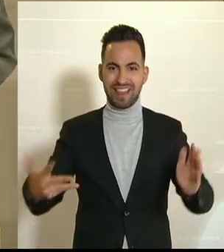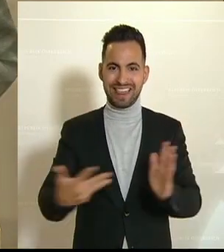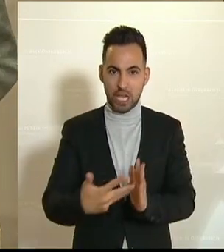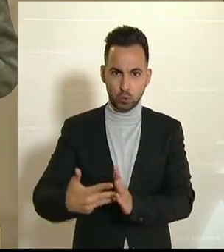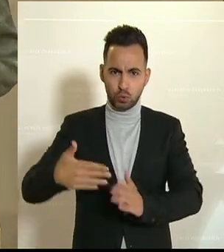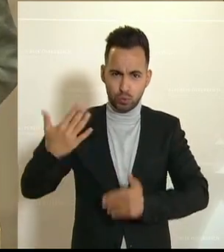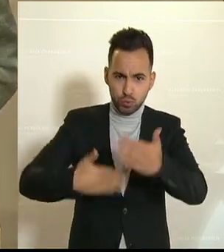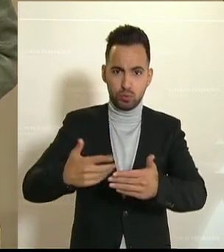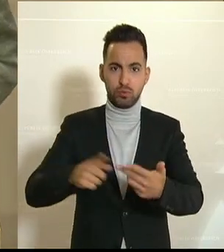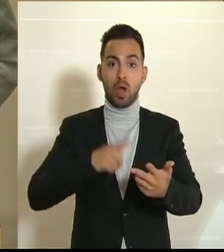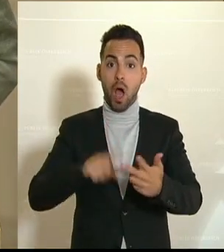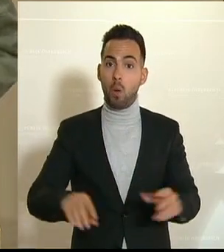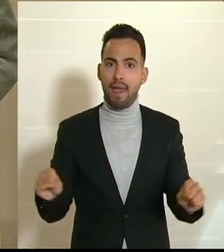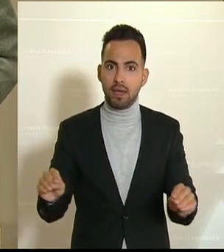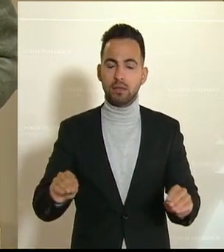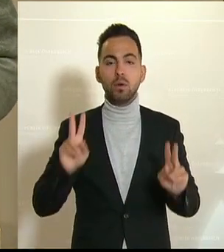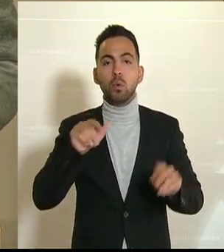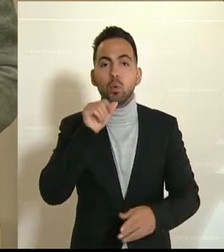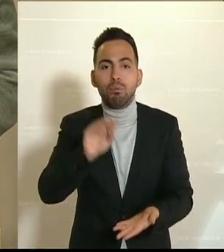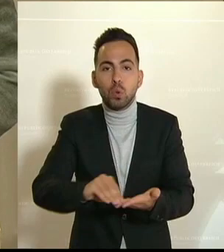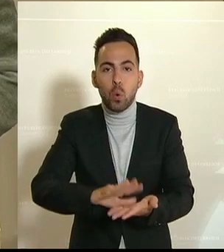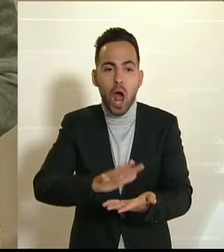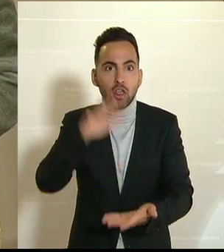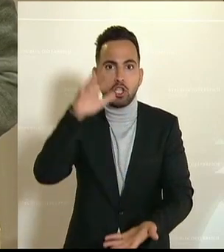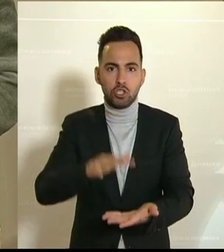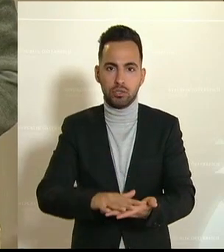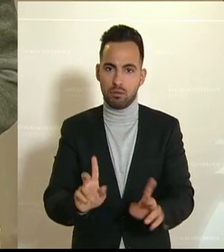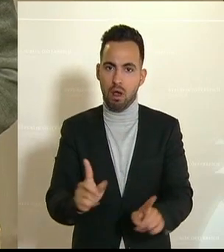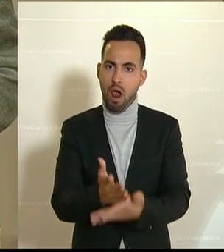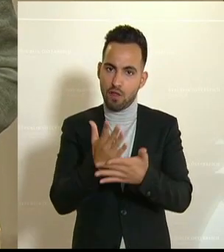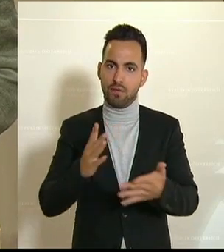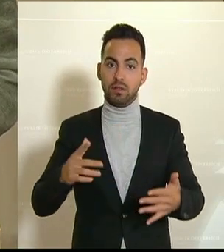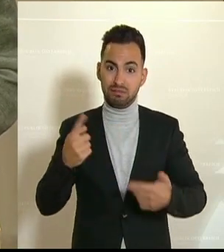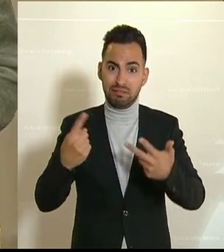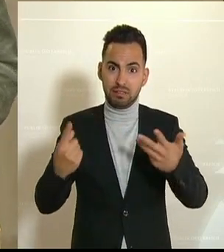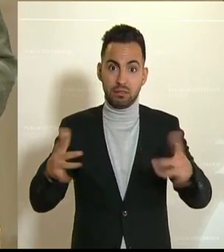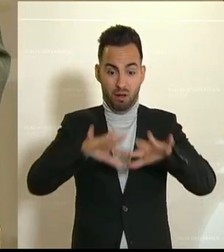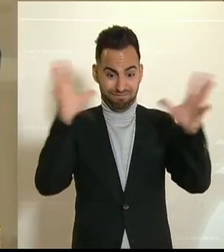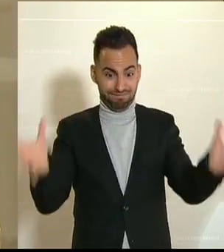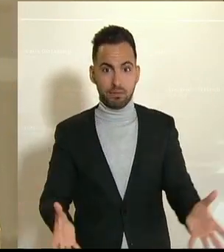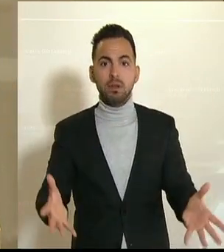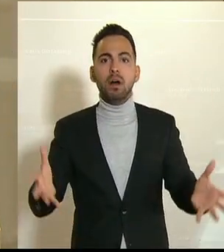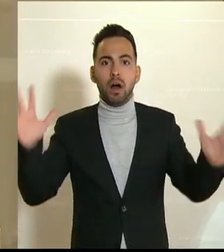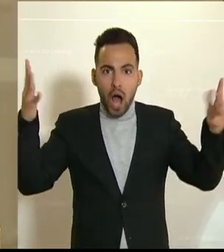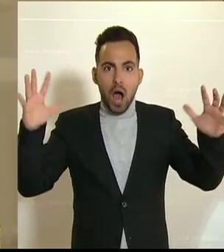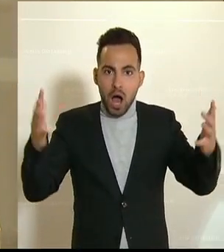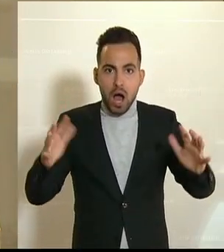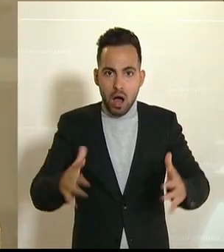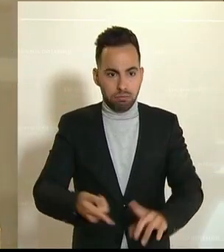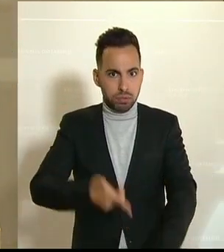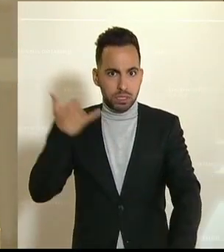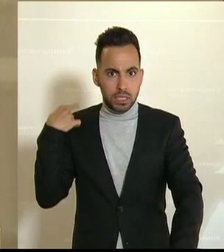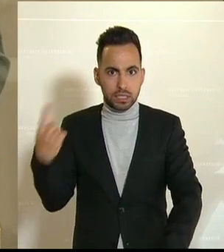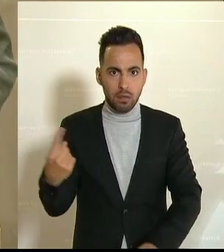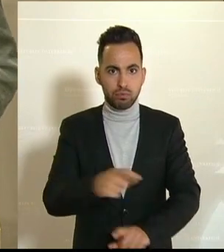eine echte unbürokratische Hilfe, um das aufzuräumen und den Scherbenhaufen wieder wegzumachen, den Sie angerichtet